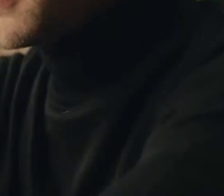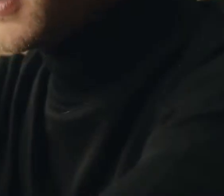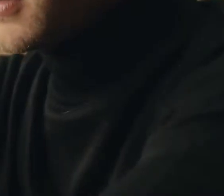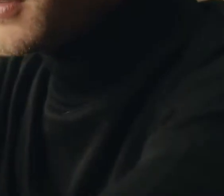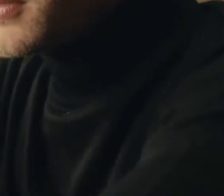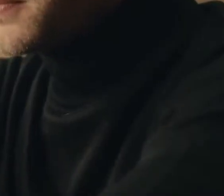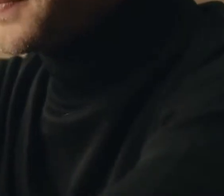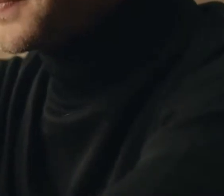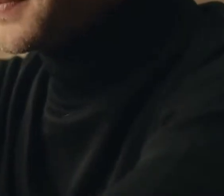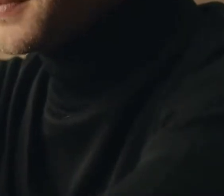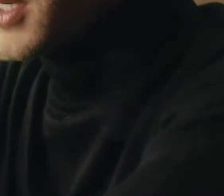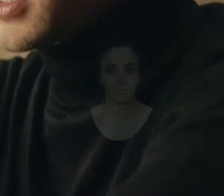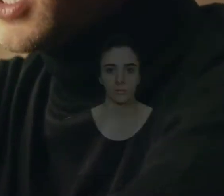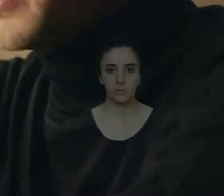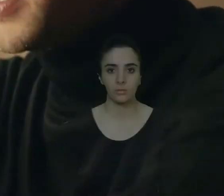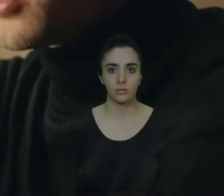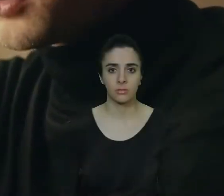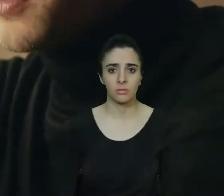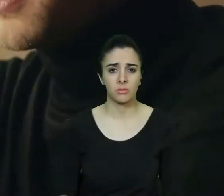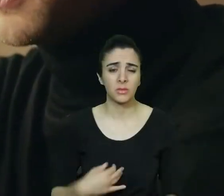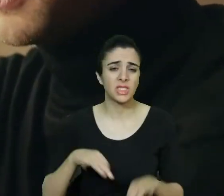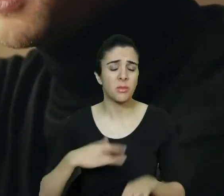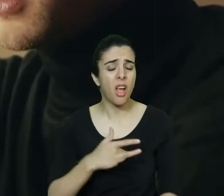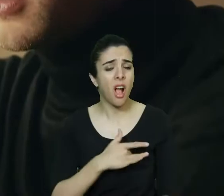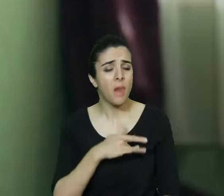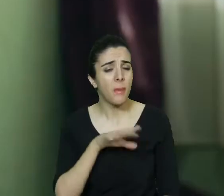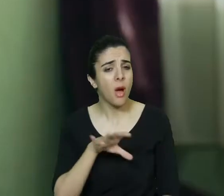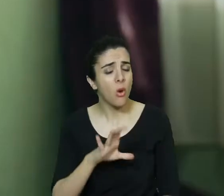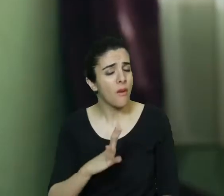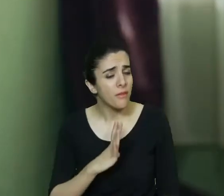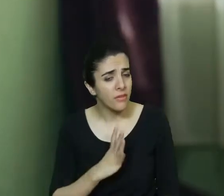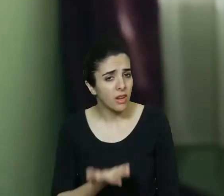Yemin'in cinnevi. Artık kalbim ağrıyor usta.